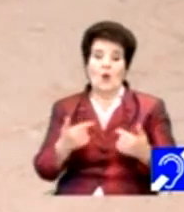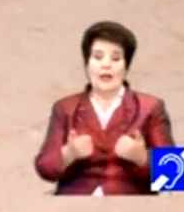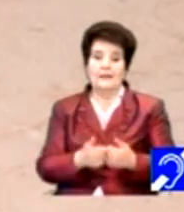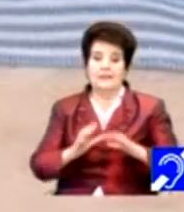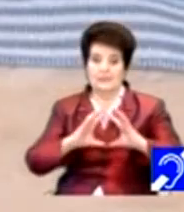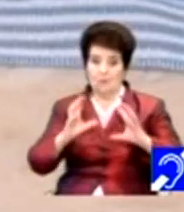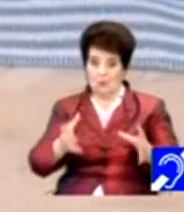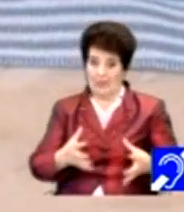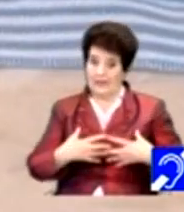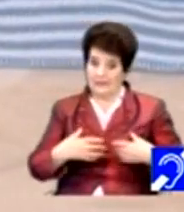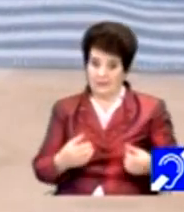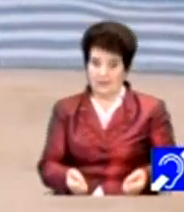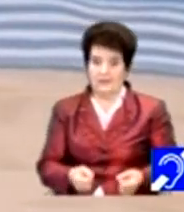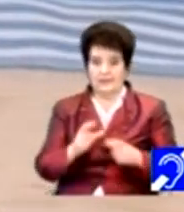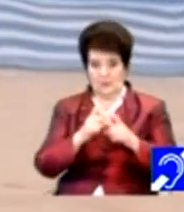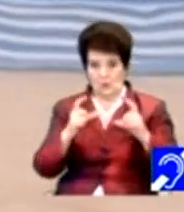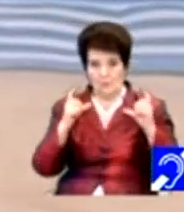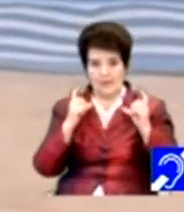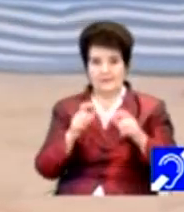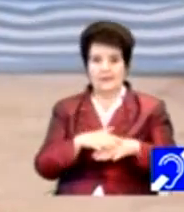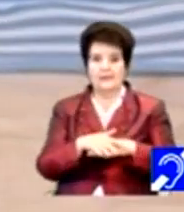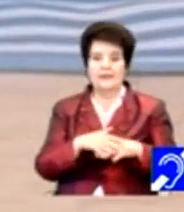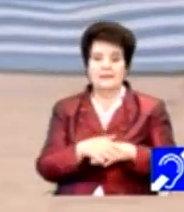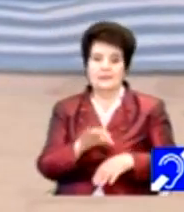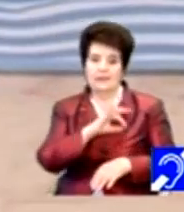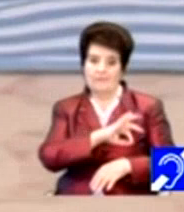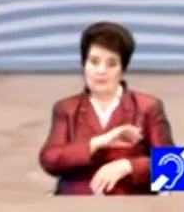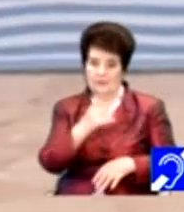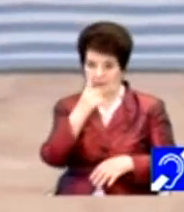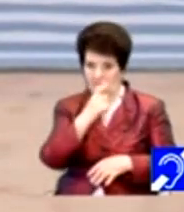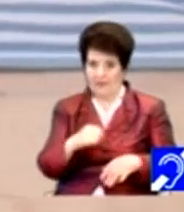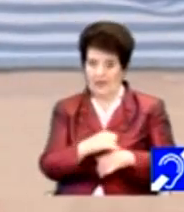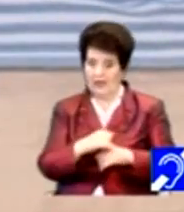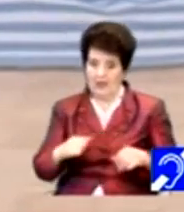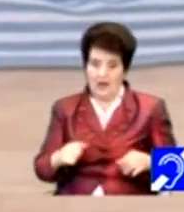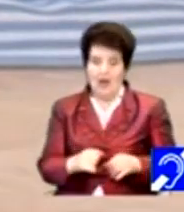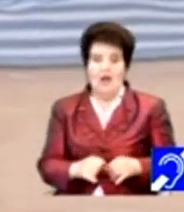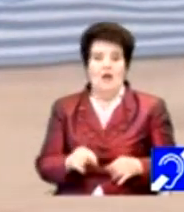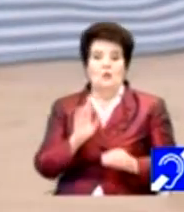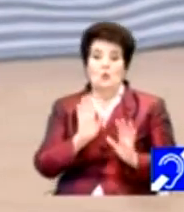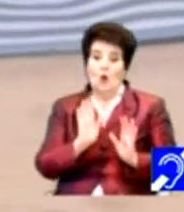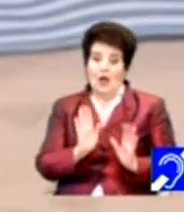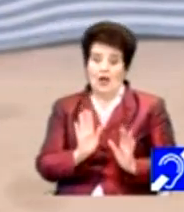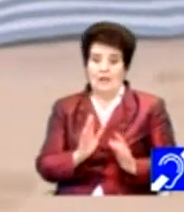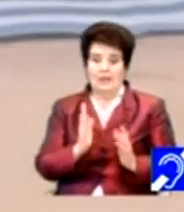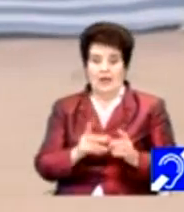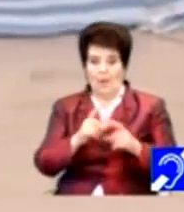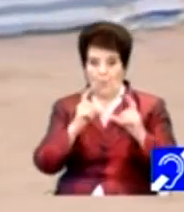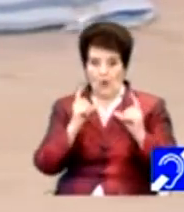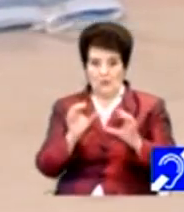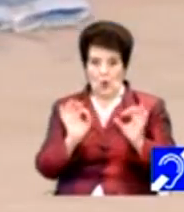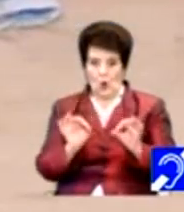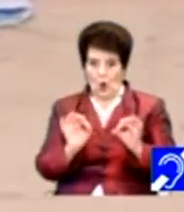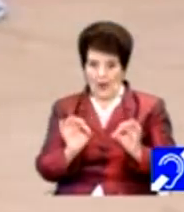Organizația Mondială a Sănătății spune că o mască textilă poate fi eficientă în prevenirea răspândirii coronavirusului doar dacă este purtată